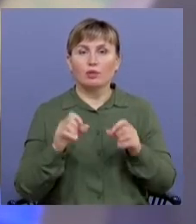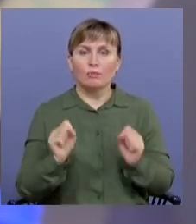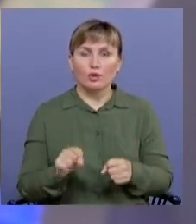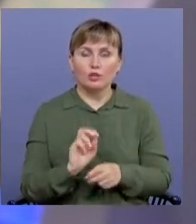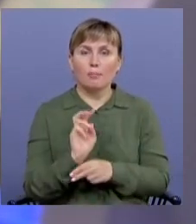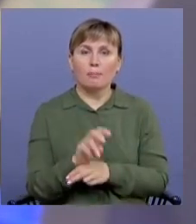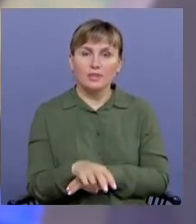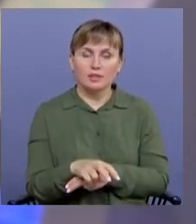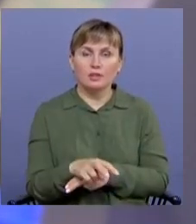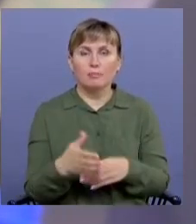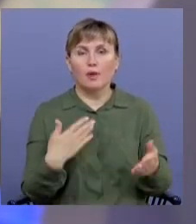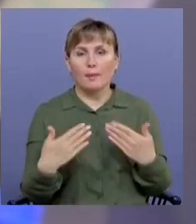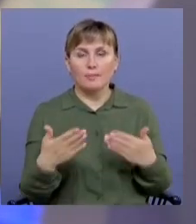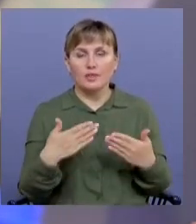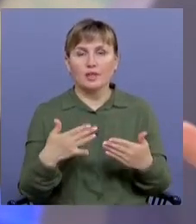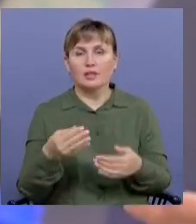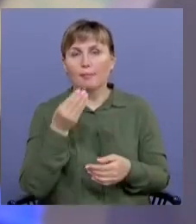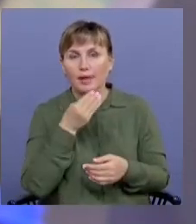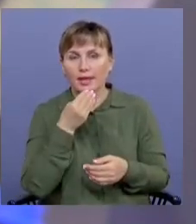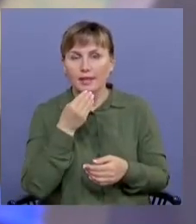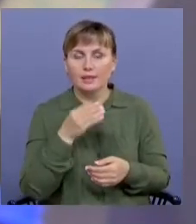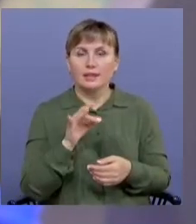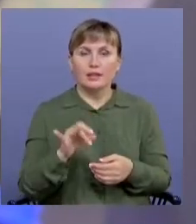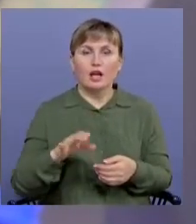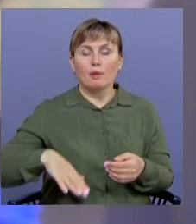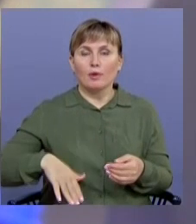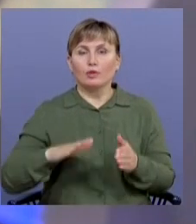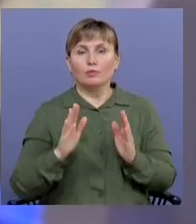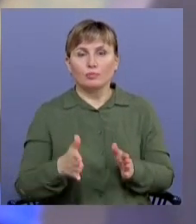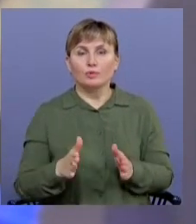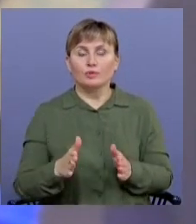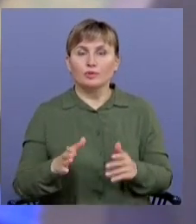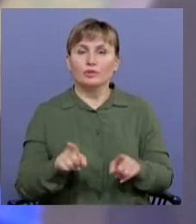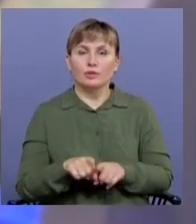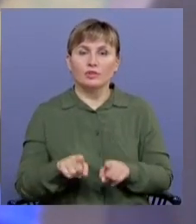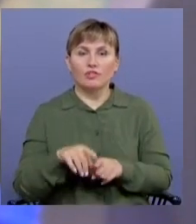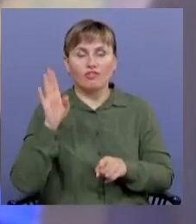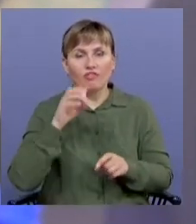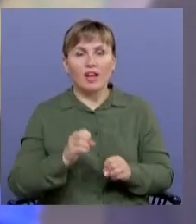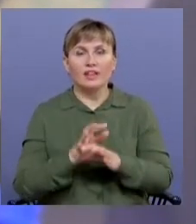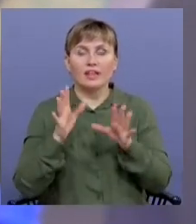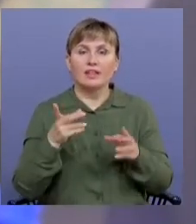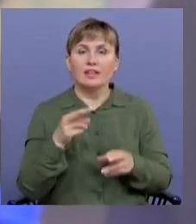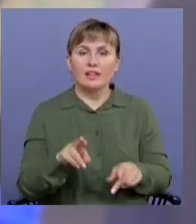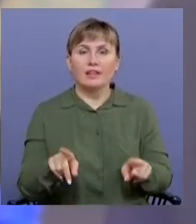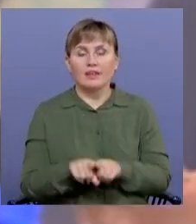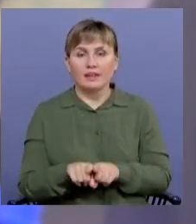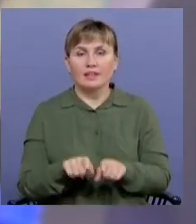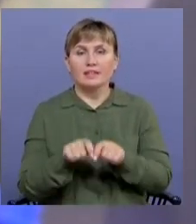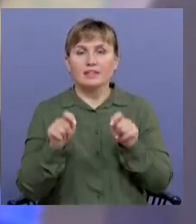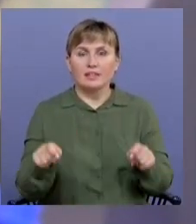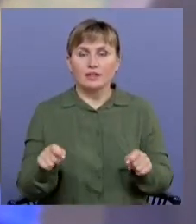бы посидеть, пообщаться, поесть. И вот там будет тоже будет сформирован фонтан для вот как раз-таки для